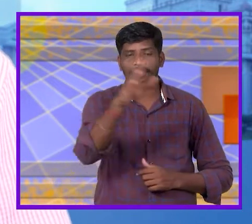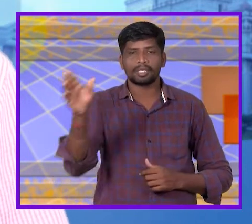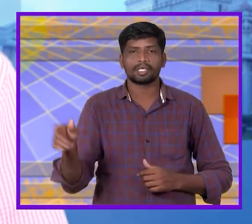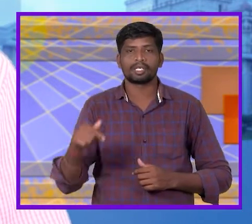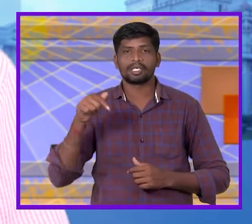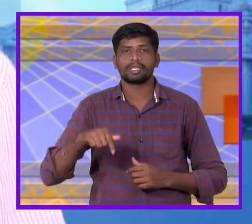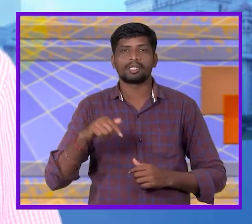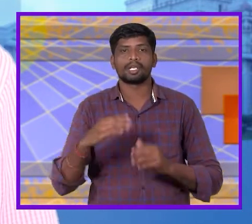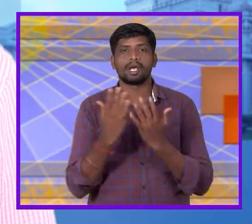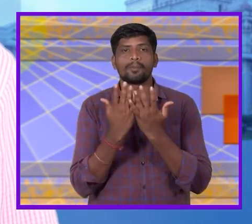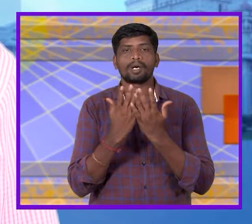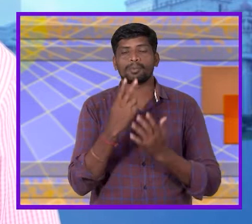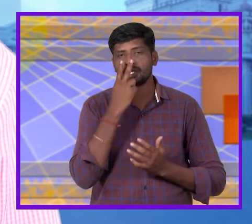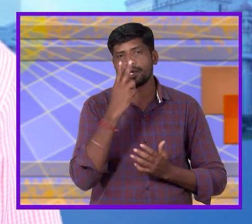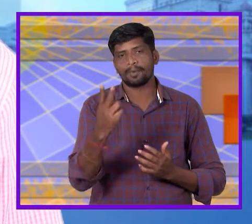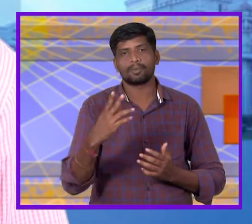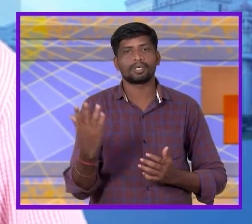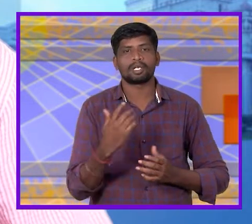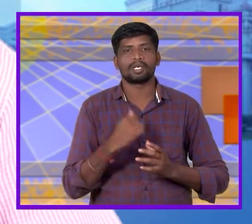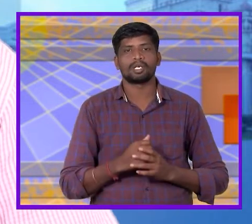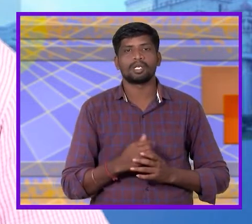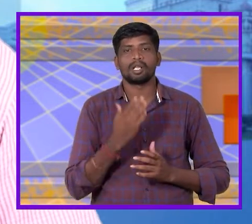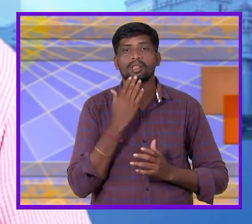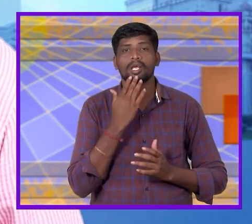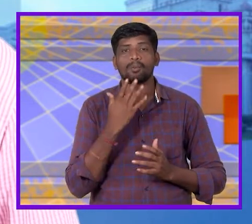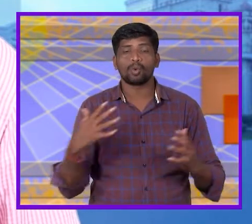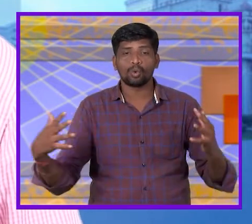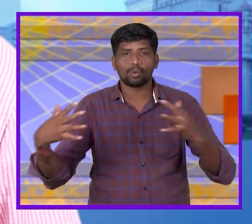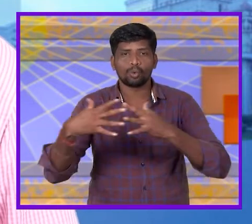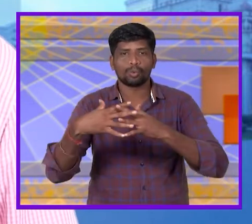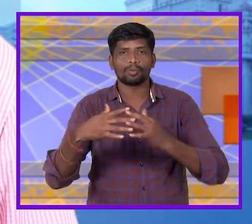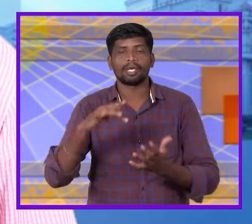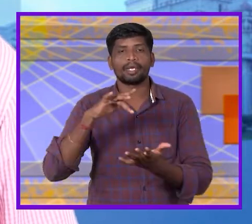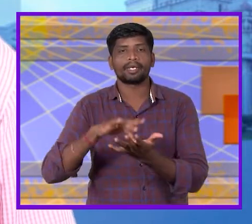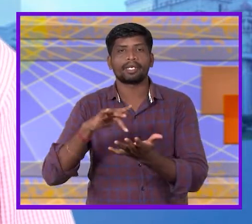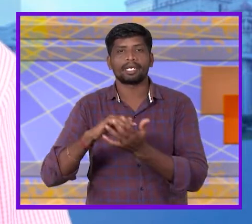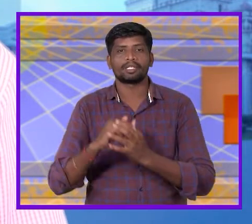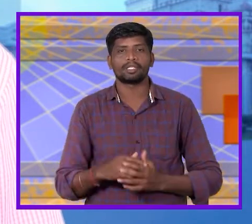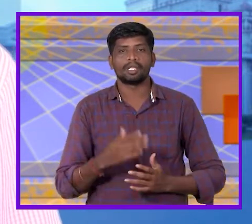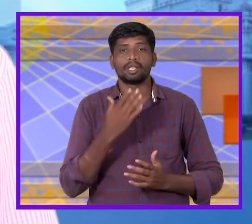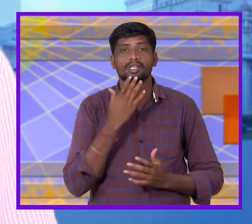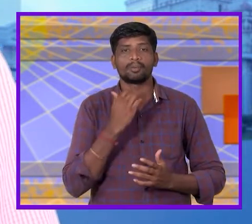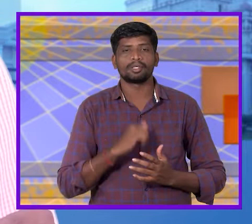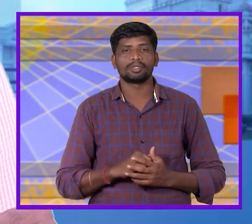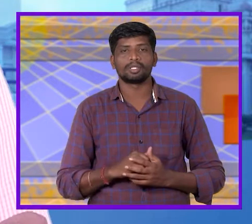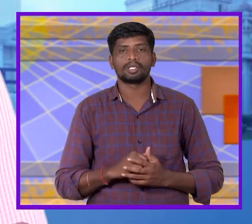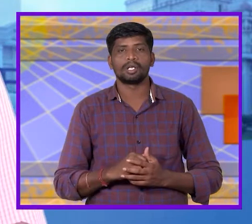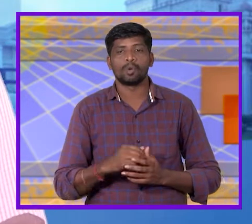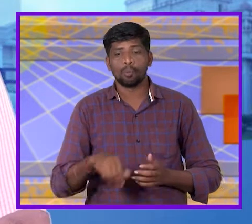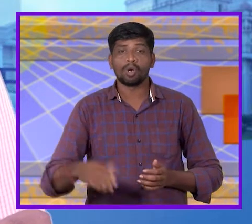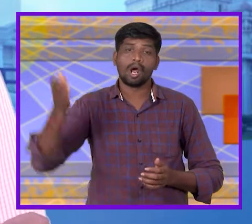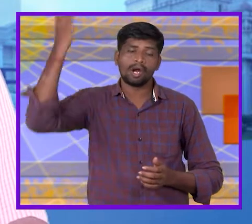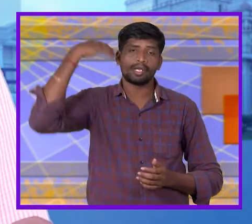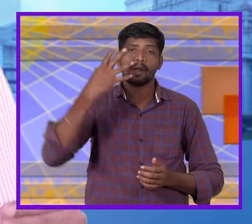இந்த பாடப்பகுதியில் நம்ம என்ன பார்க்க போகிறோம் அப்படின்னா, தமிழோடு தொடர்புடைய இடங்கள். ஏன்னா தமிழ் வந்து கல் தோன்றி மண்